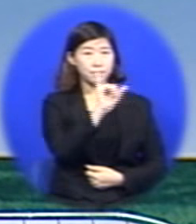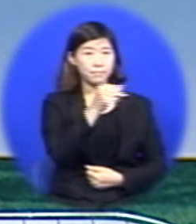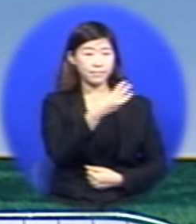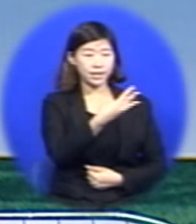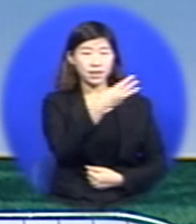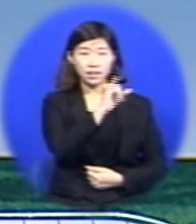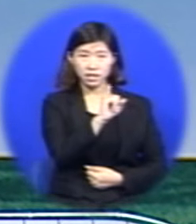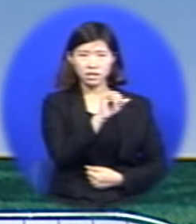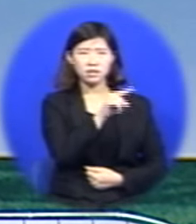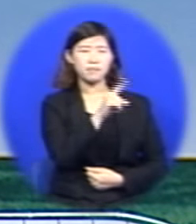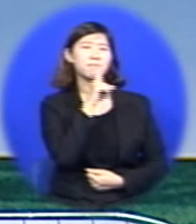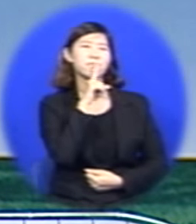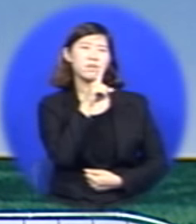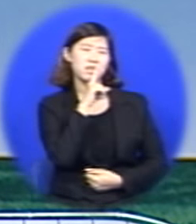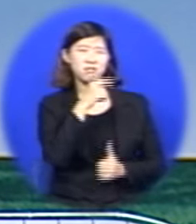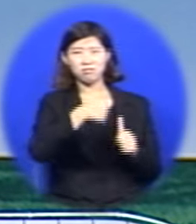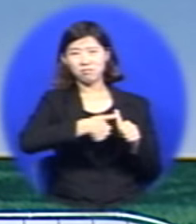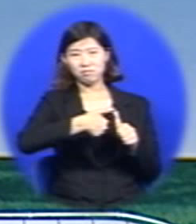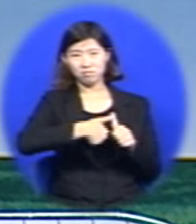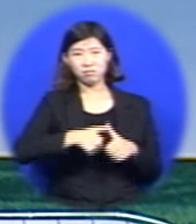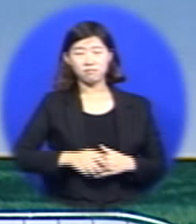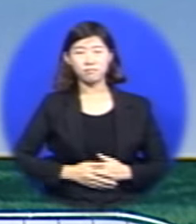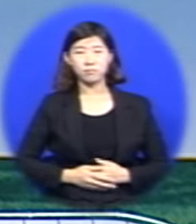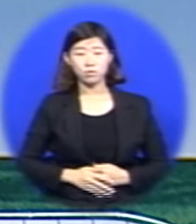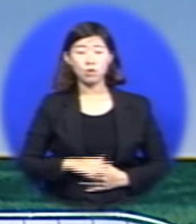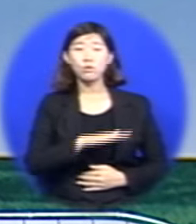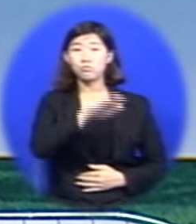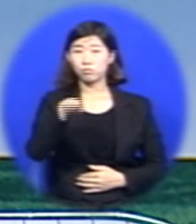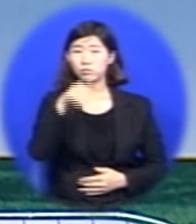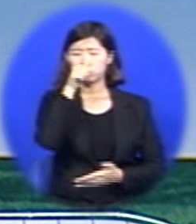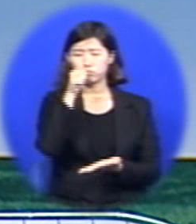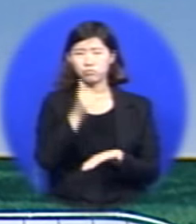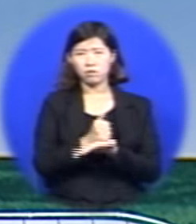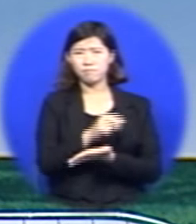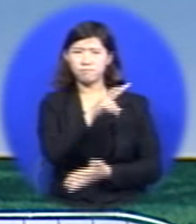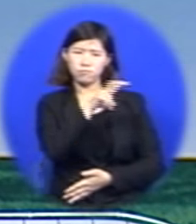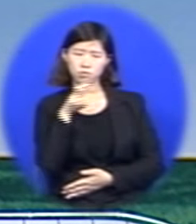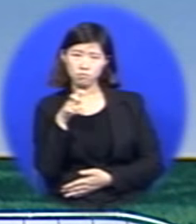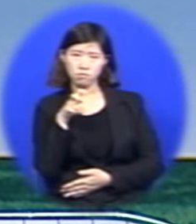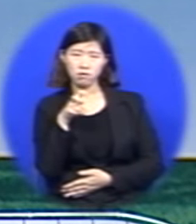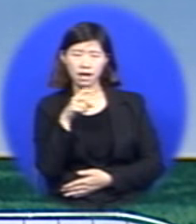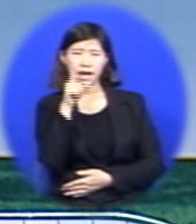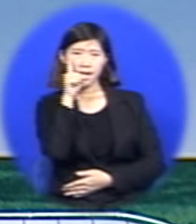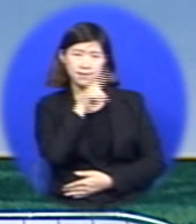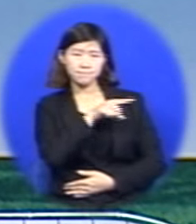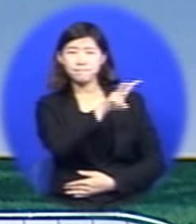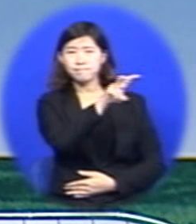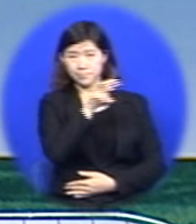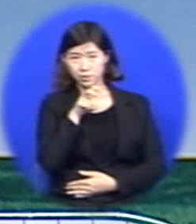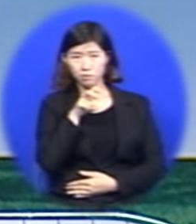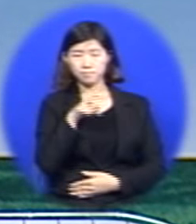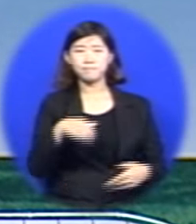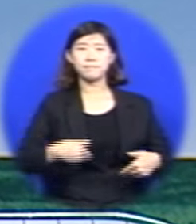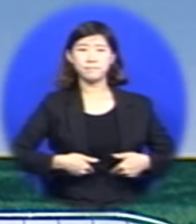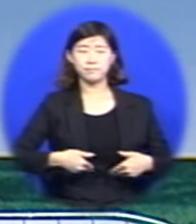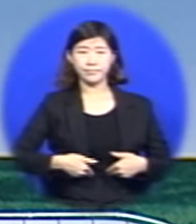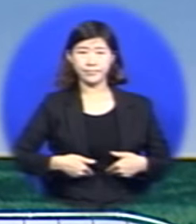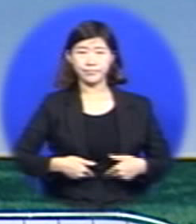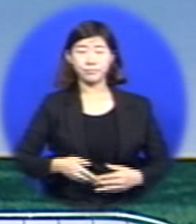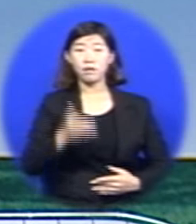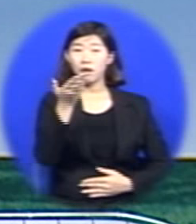여러분, 우리는 죄를 미워해야 합니다. 악을 미워해야 합니다.